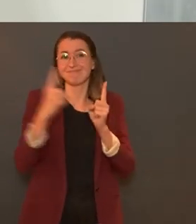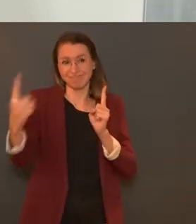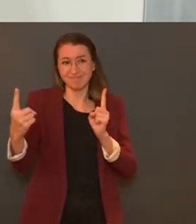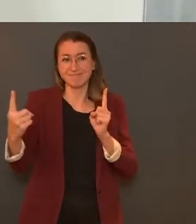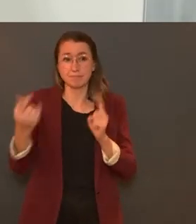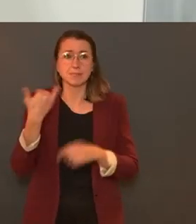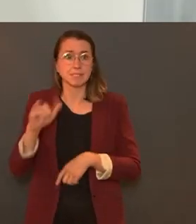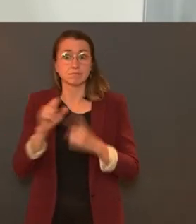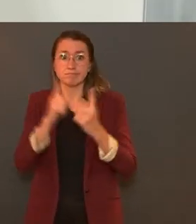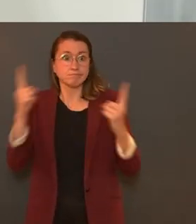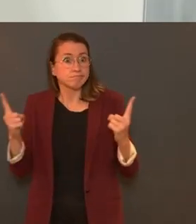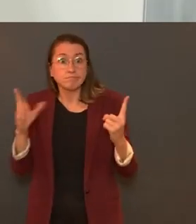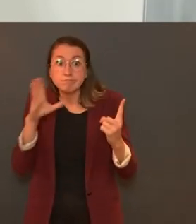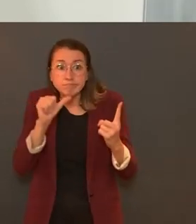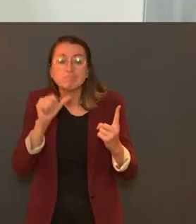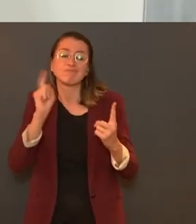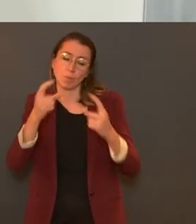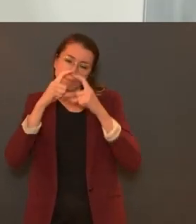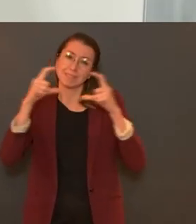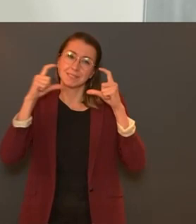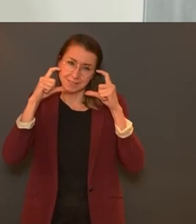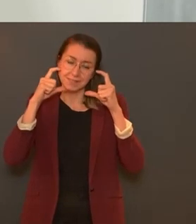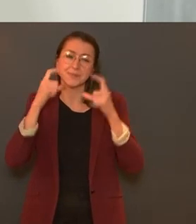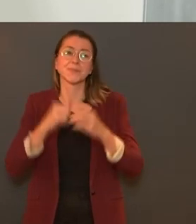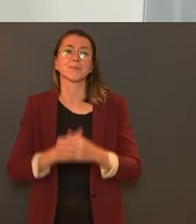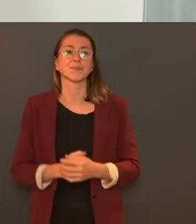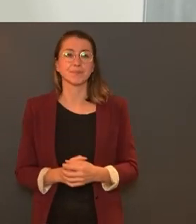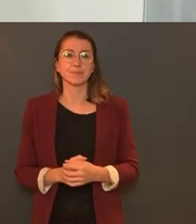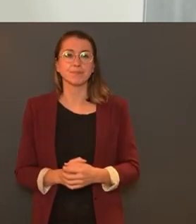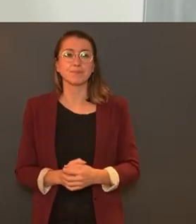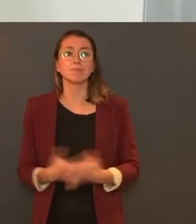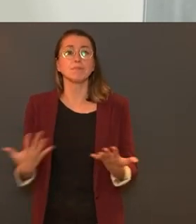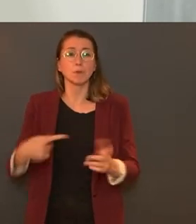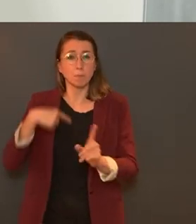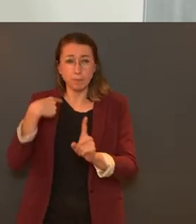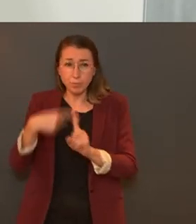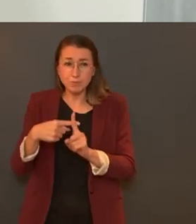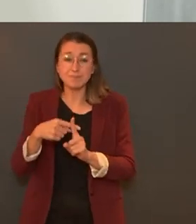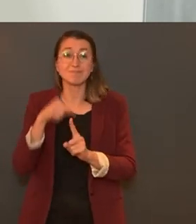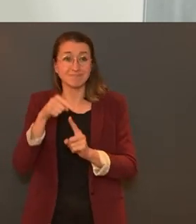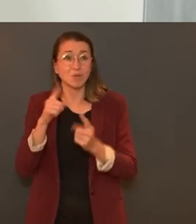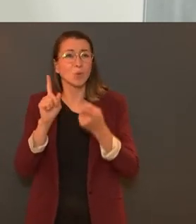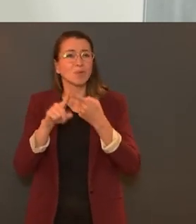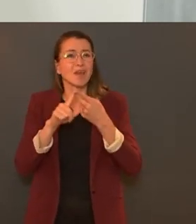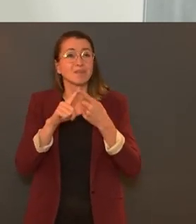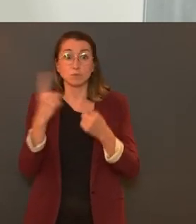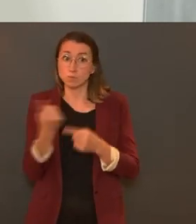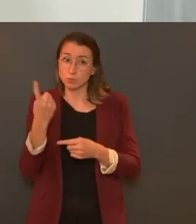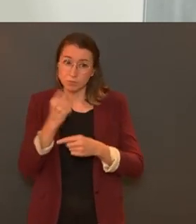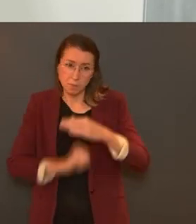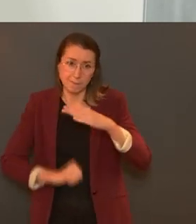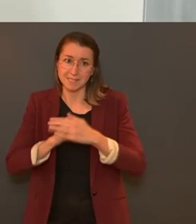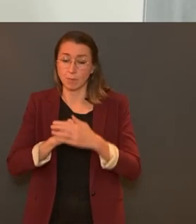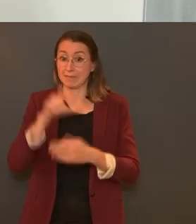possible, de porter un masque. Et dans tous les cas, vous ne pouvez pas vous voir à plus de 10 personnes au même endroit, au